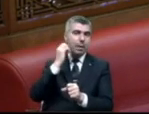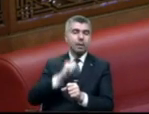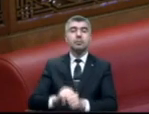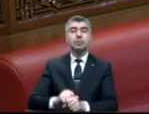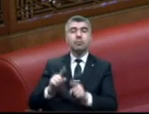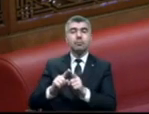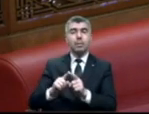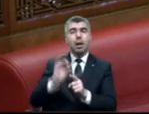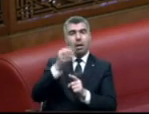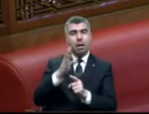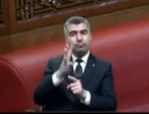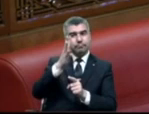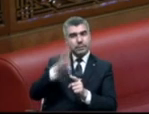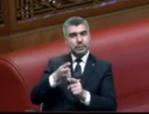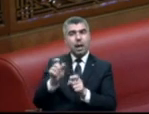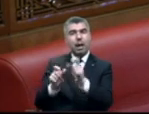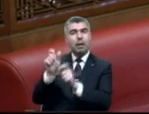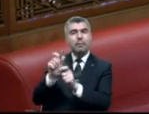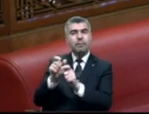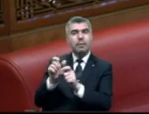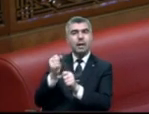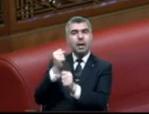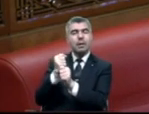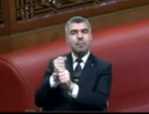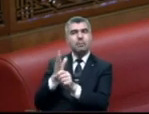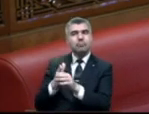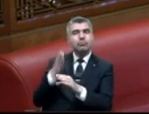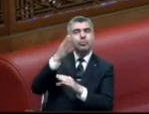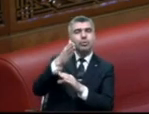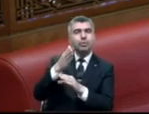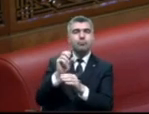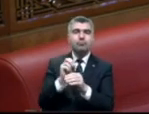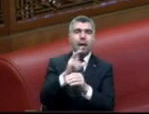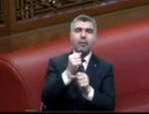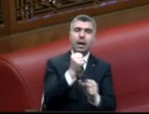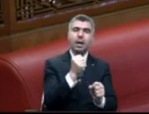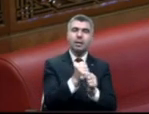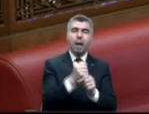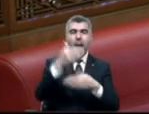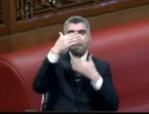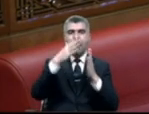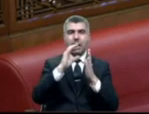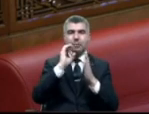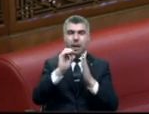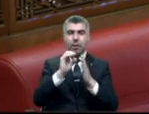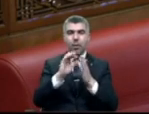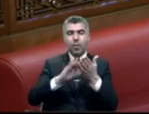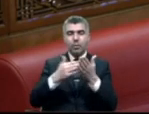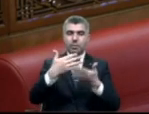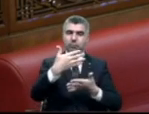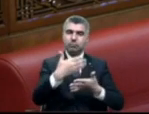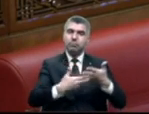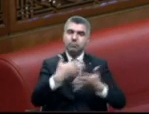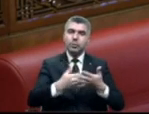السهر على تتبع العمال والأطر المغاربة الملتحقين بهذا البلدين في إطار عروض العمل التي